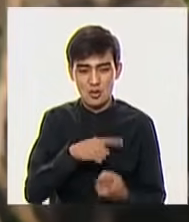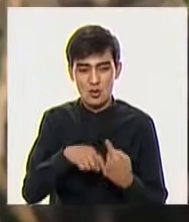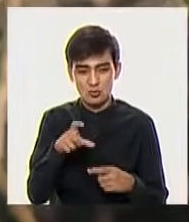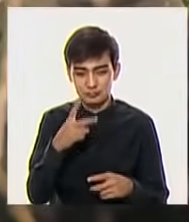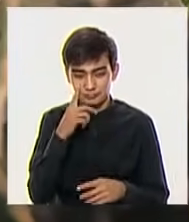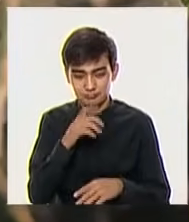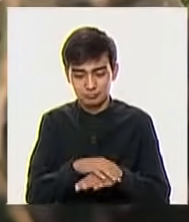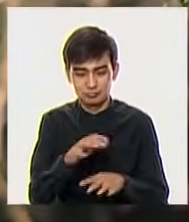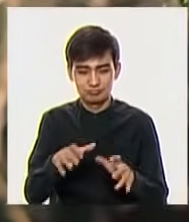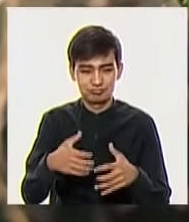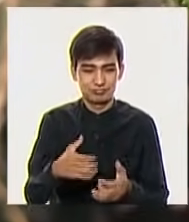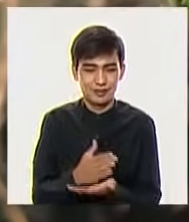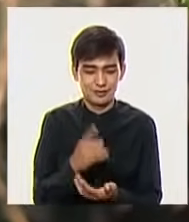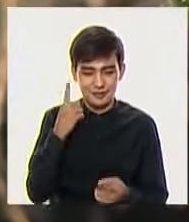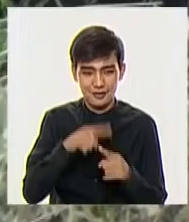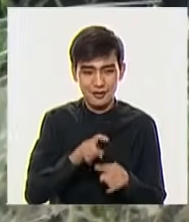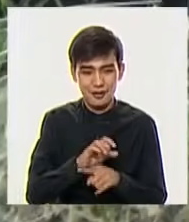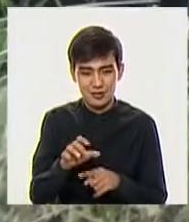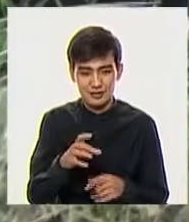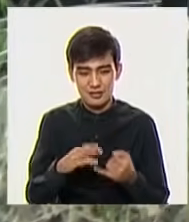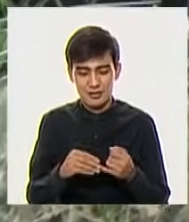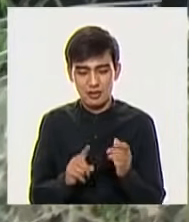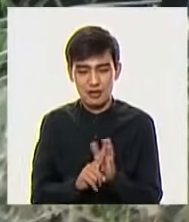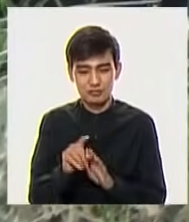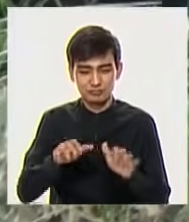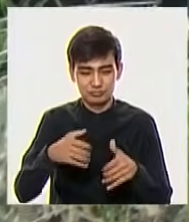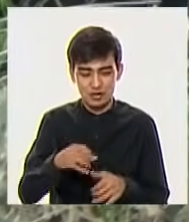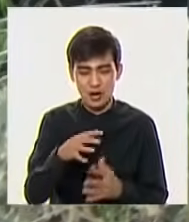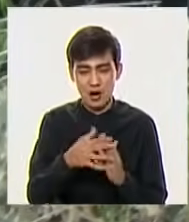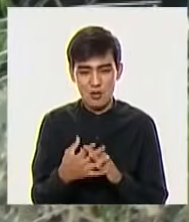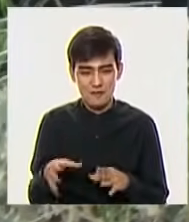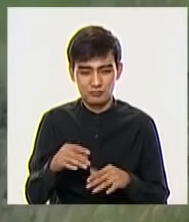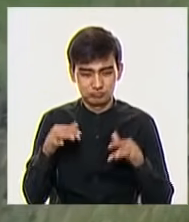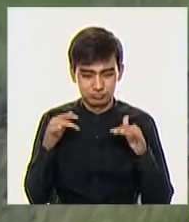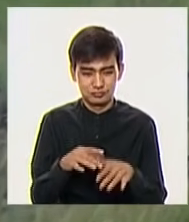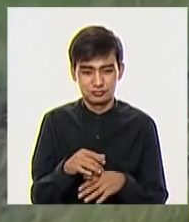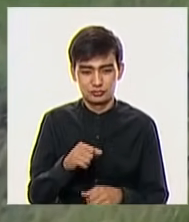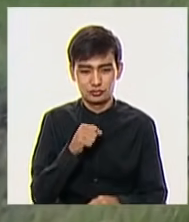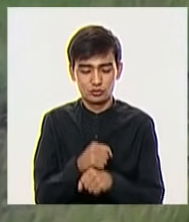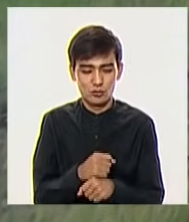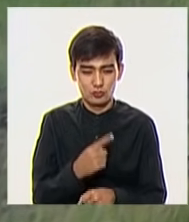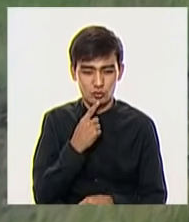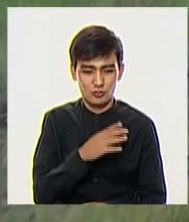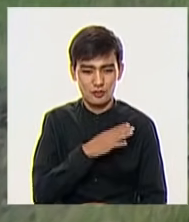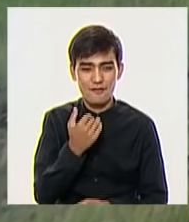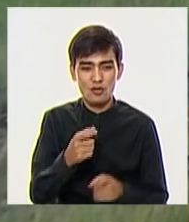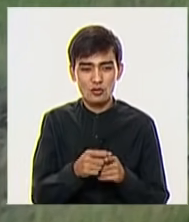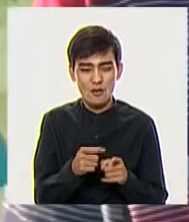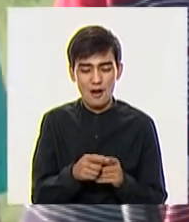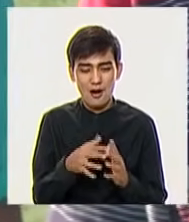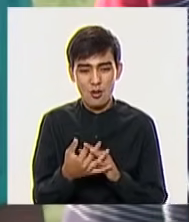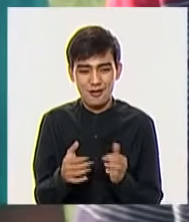алып жатқан көрінеді. Тіпті техника жіберіп жерді жырта бастағанда ауыл боп алдынан шығып әрең тоқтаттық дейді. Сөздерінше